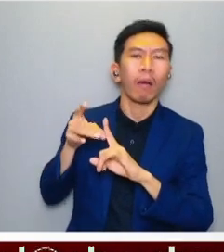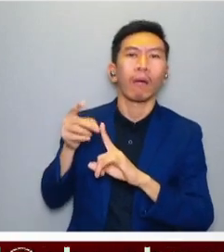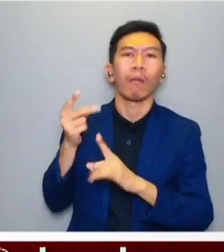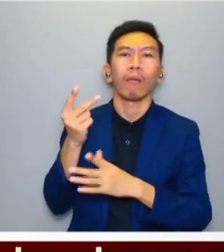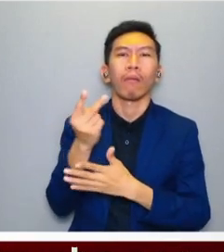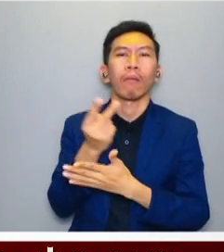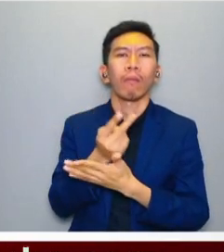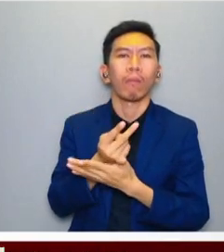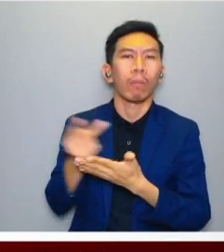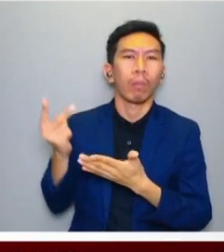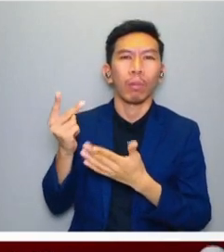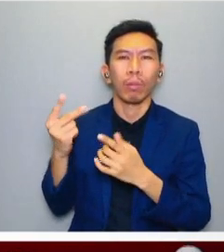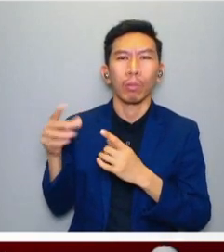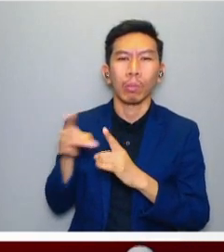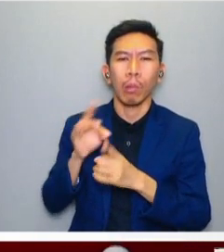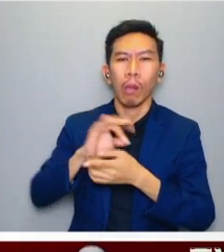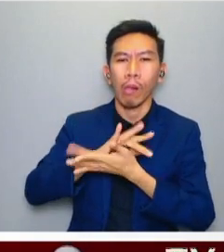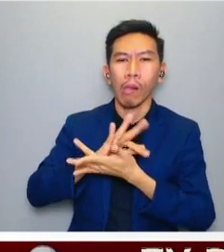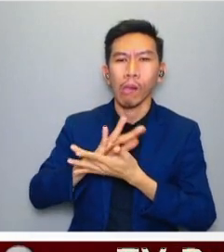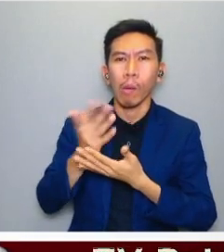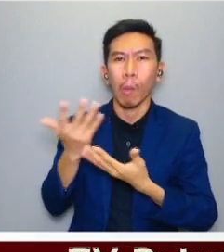ng sahod. Yung mother ko is